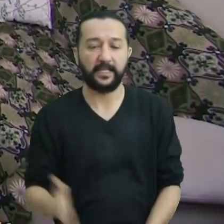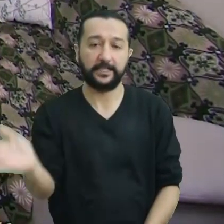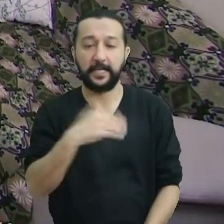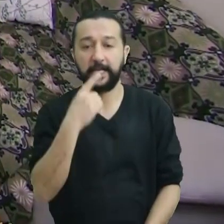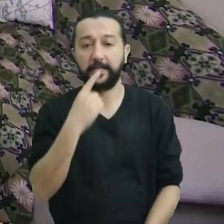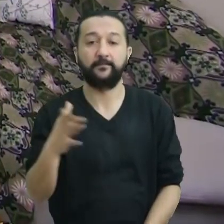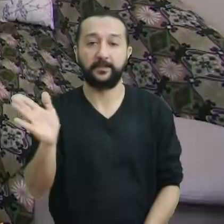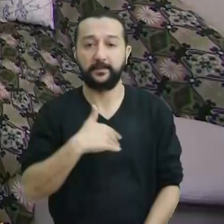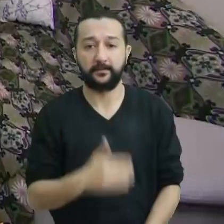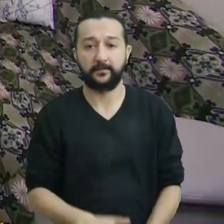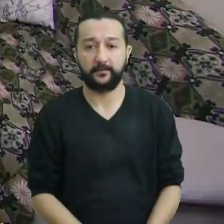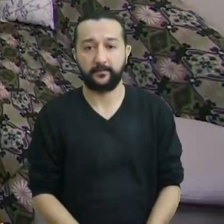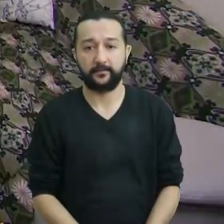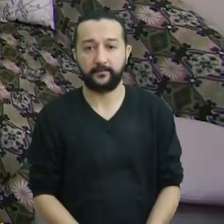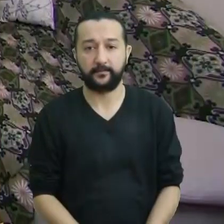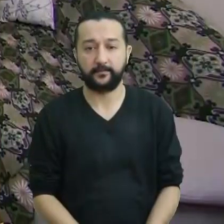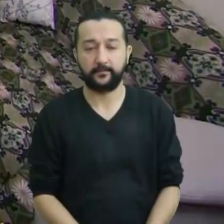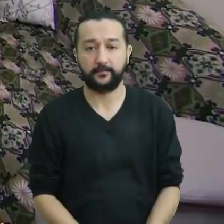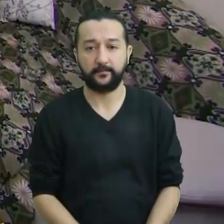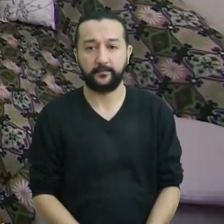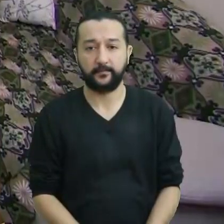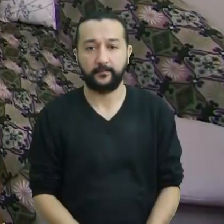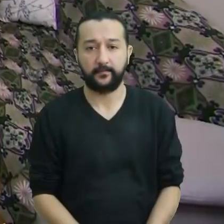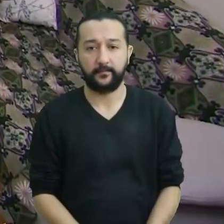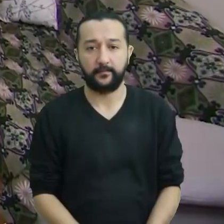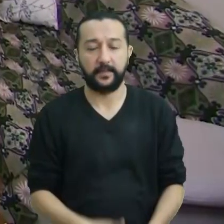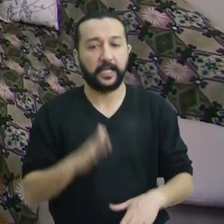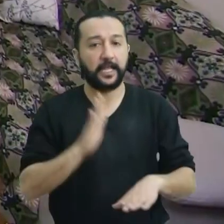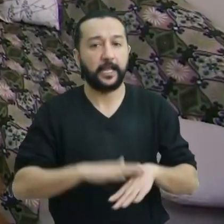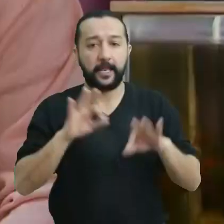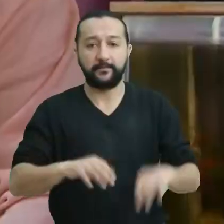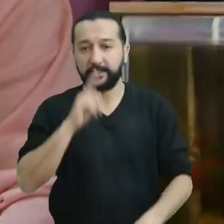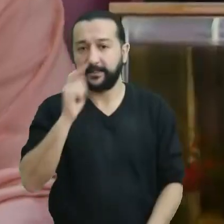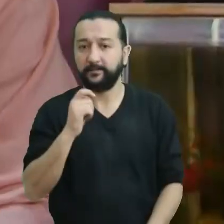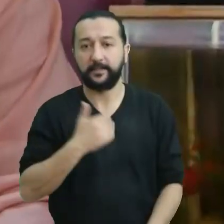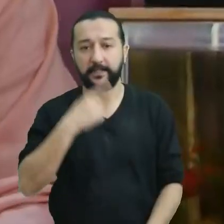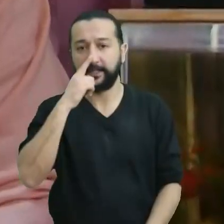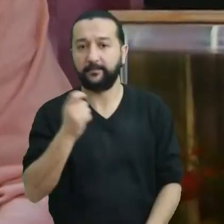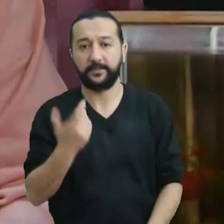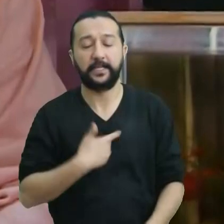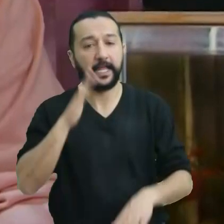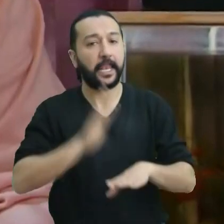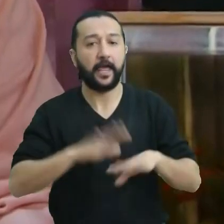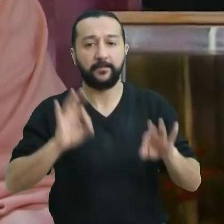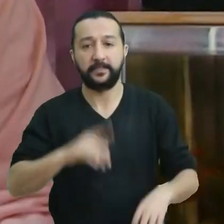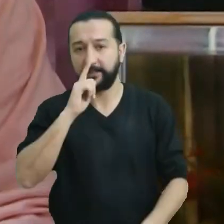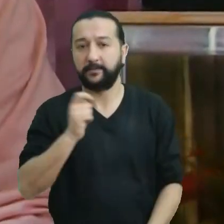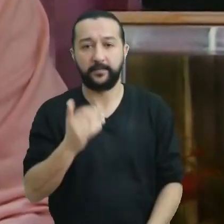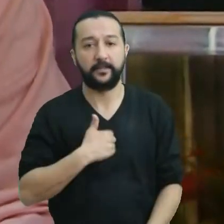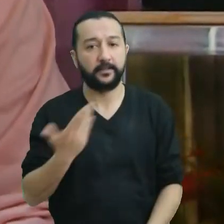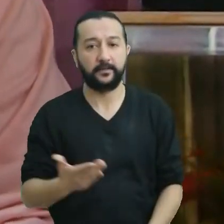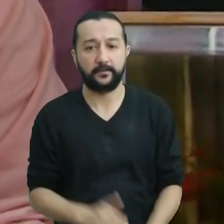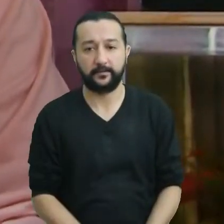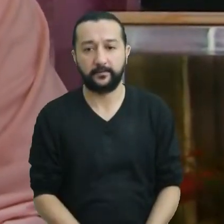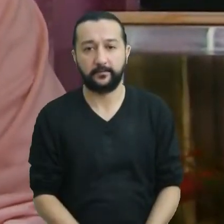Çekil bakalım öyle. Pencerenin önündeki çiçekli berjere oturdu. Ne edecek şimdi? Arkadaş. ne yapacak şimdi ya?